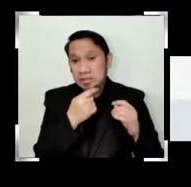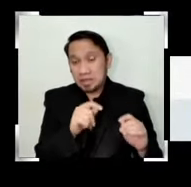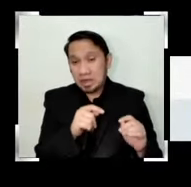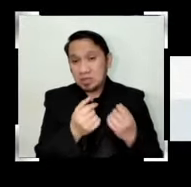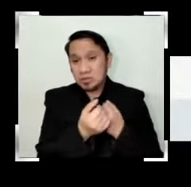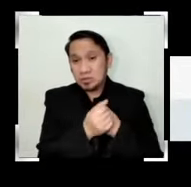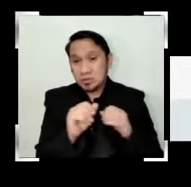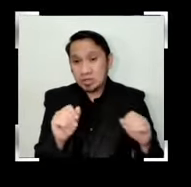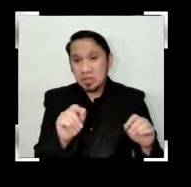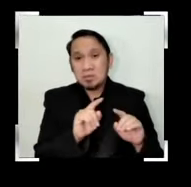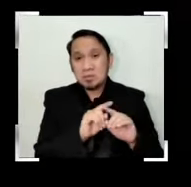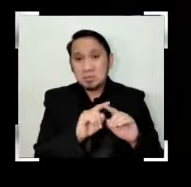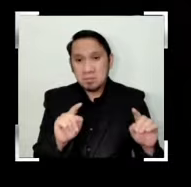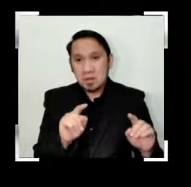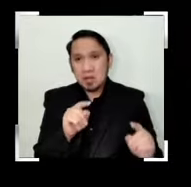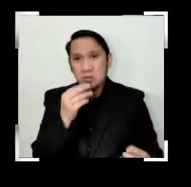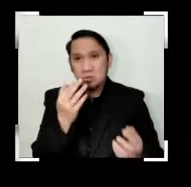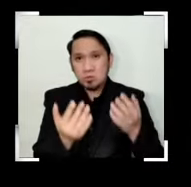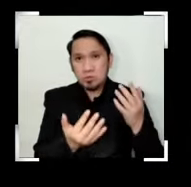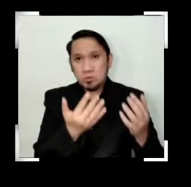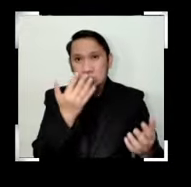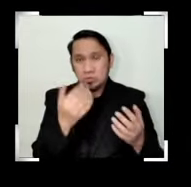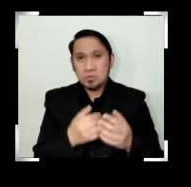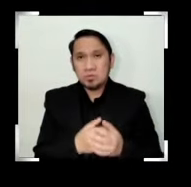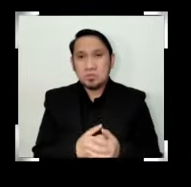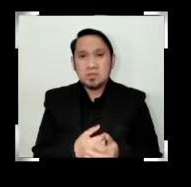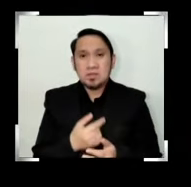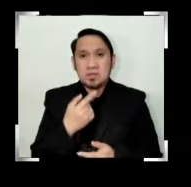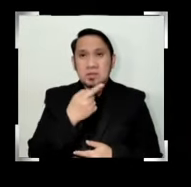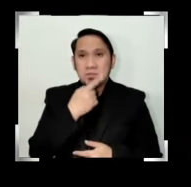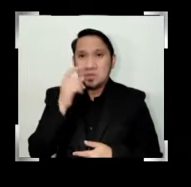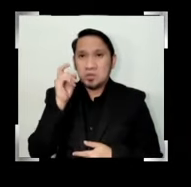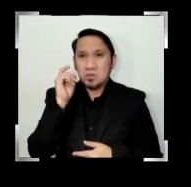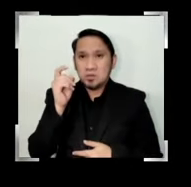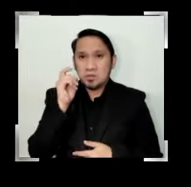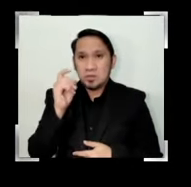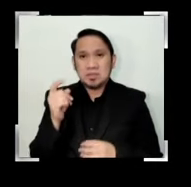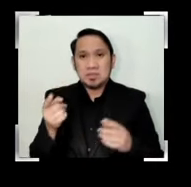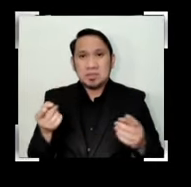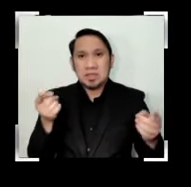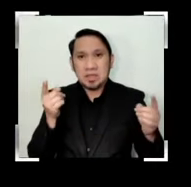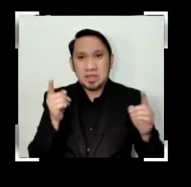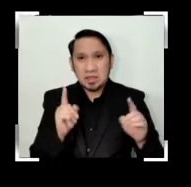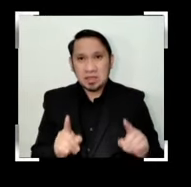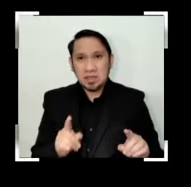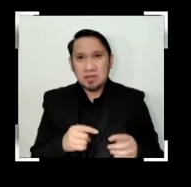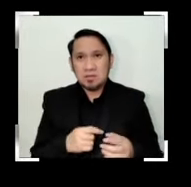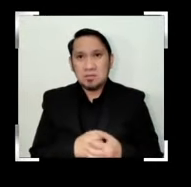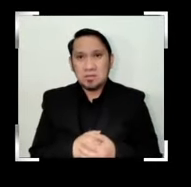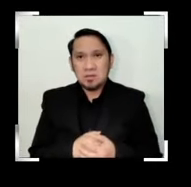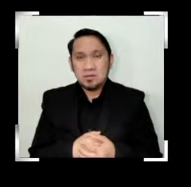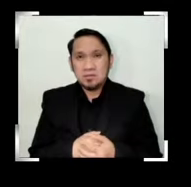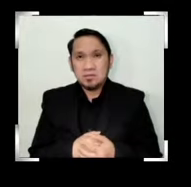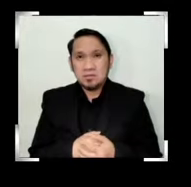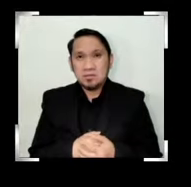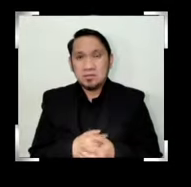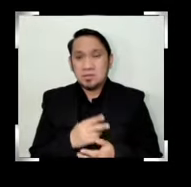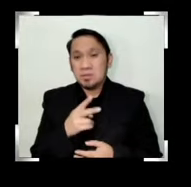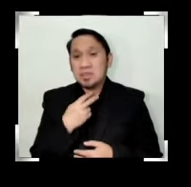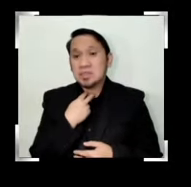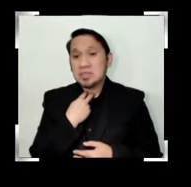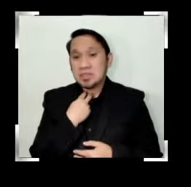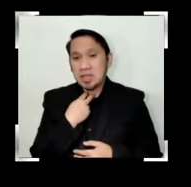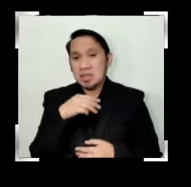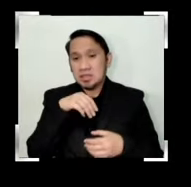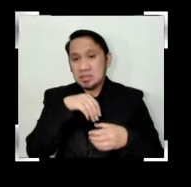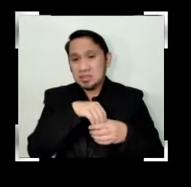masyado na raw malaki ang apoy. Mabilis daw kasi yung pangyayari dyan. Kumbaga na na-trap po sila kasi